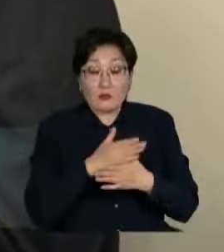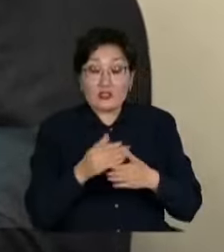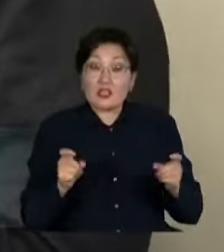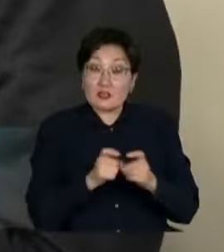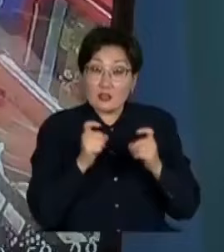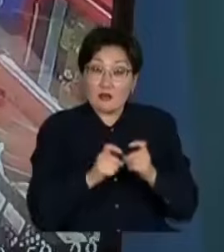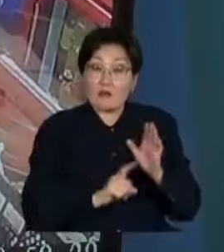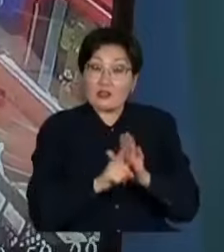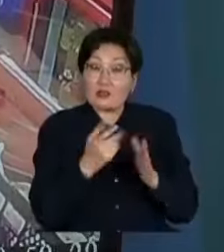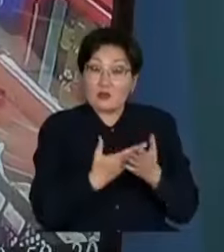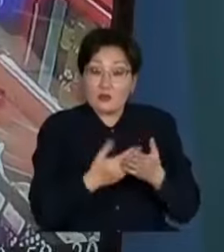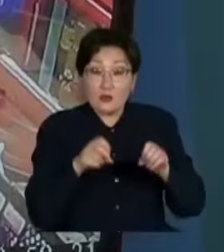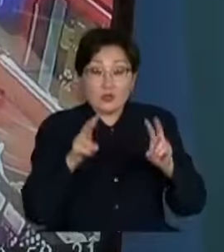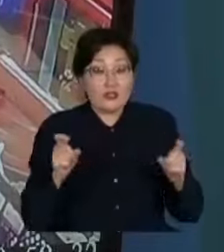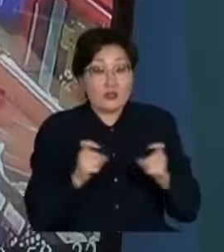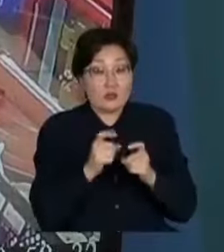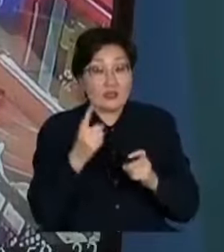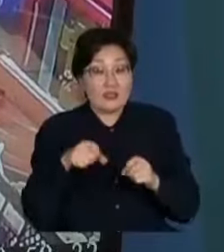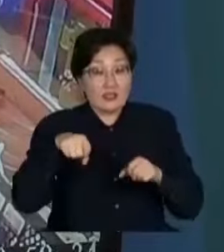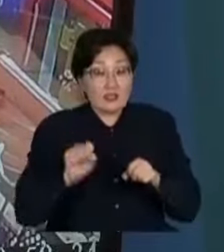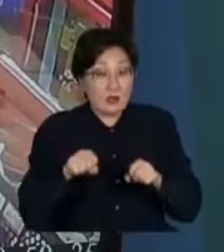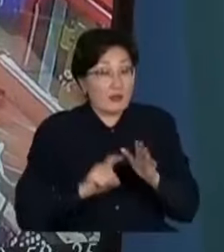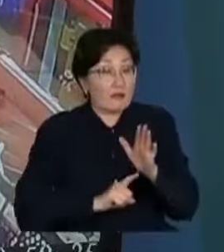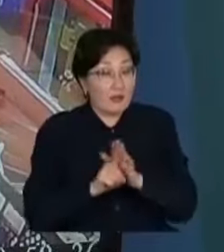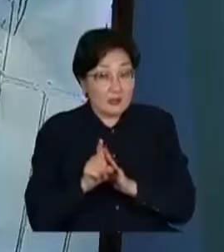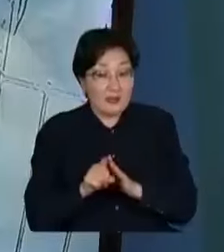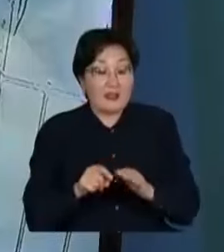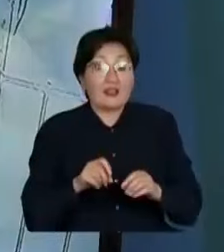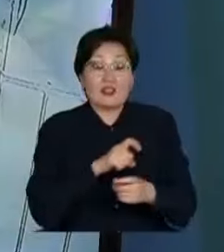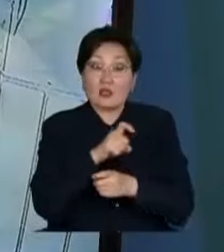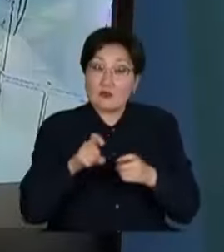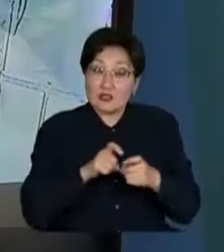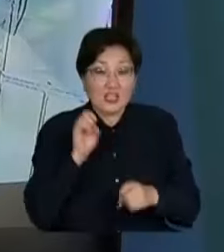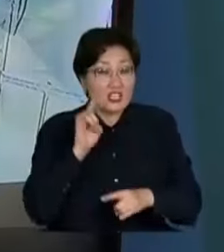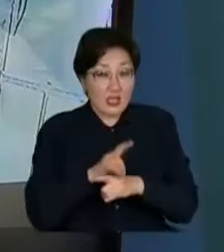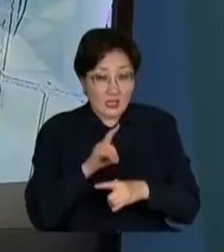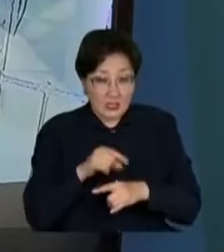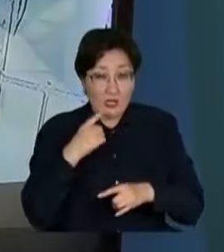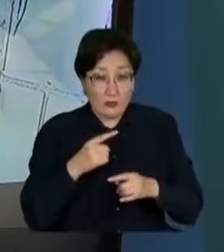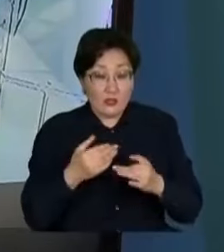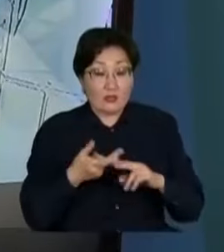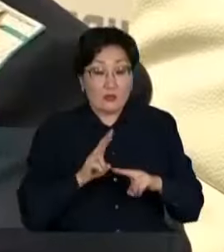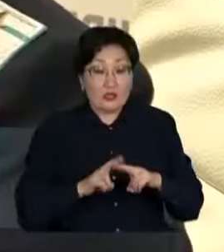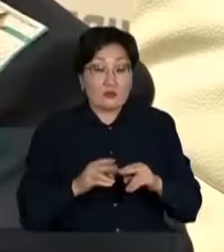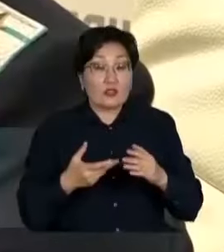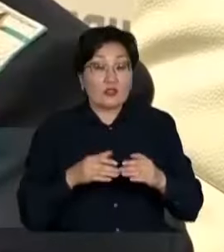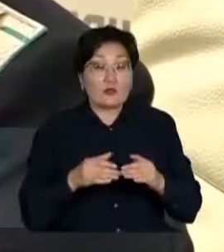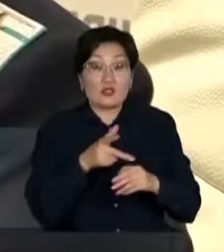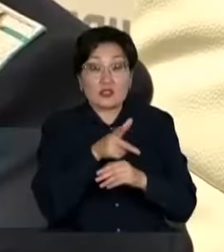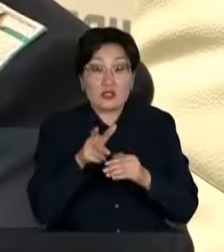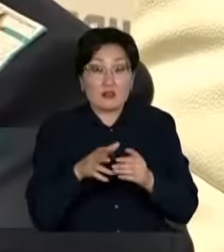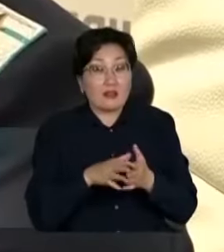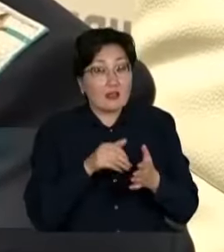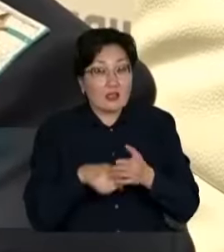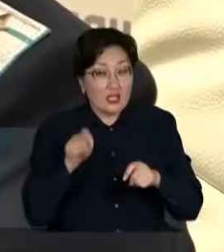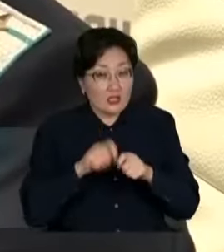басы көрсетілген. Мамандар ұрыс бір бөтелке сыраға бола басталды деген алып қашпа әңгіменің жалған екенін айтты. Айта кетейік, аталған видео әлі